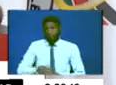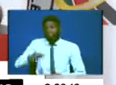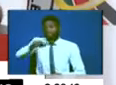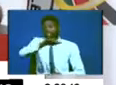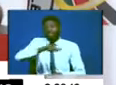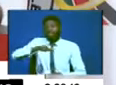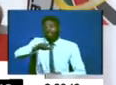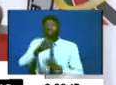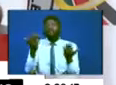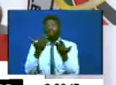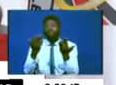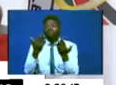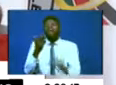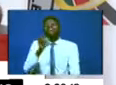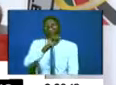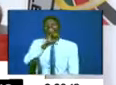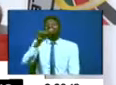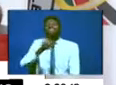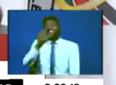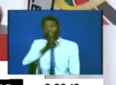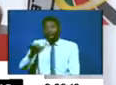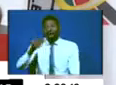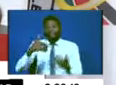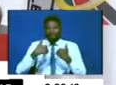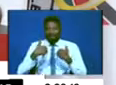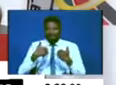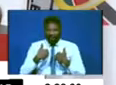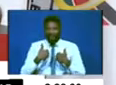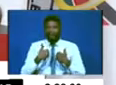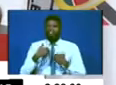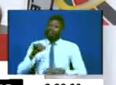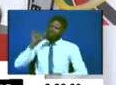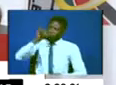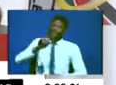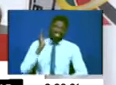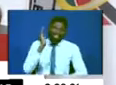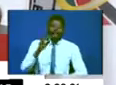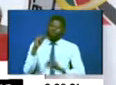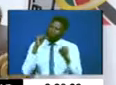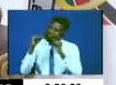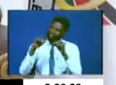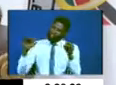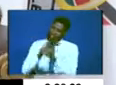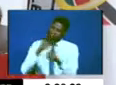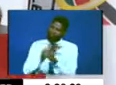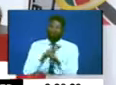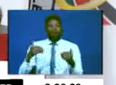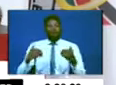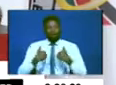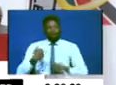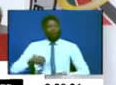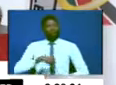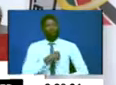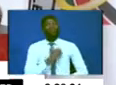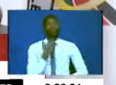kutoka nje ambazo kwamba zinaingia kwa kila siku moja, mahoteli yameweza kujaa. Na tunataka kuangalia hapa